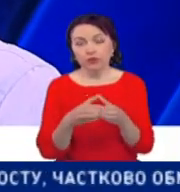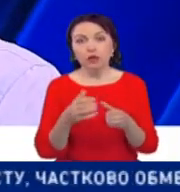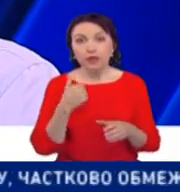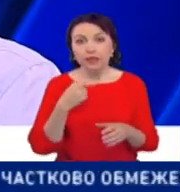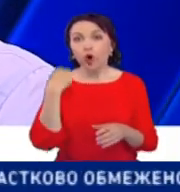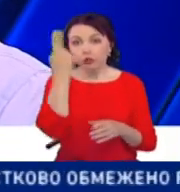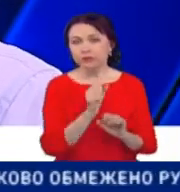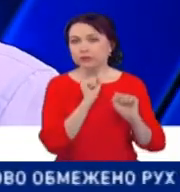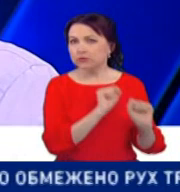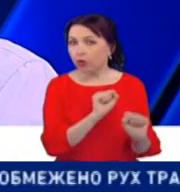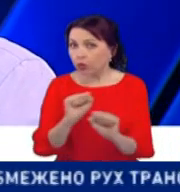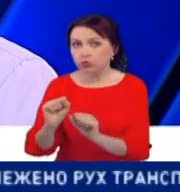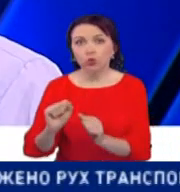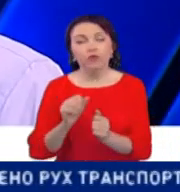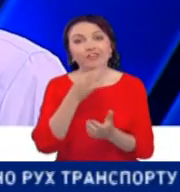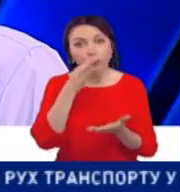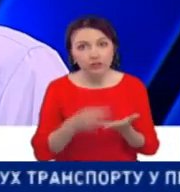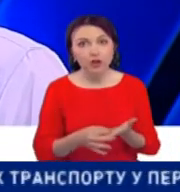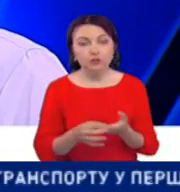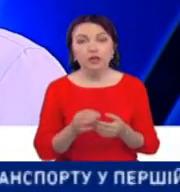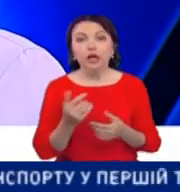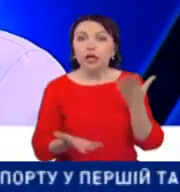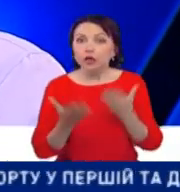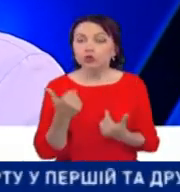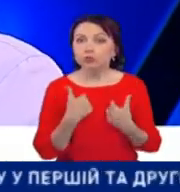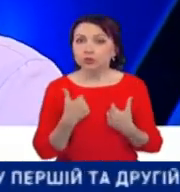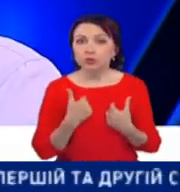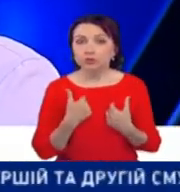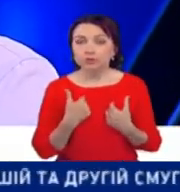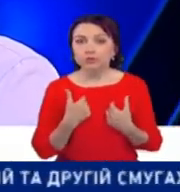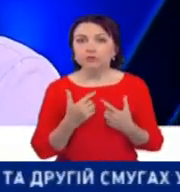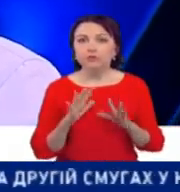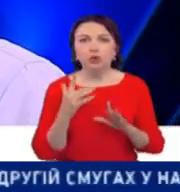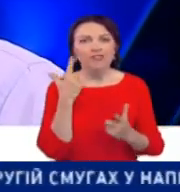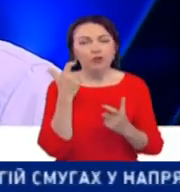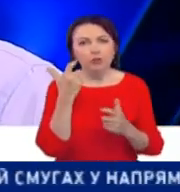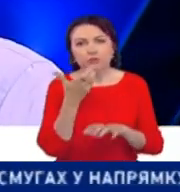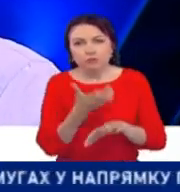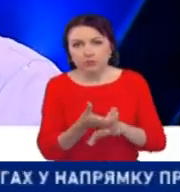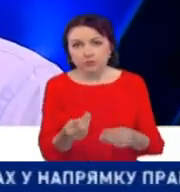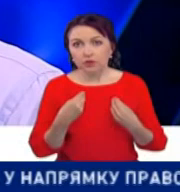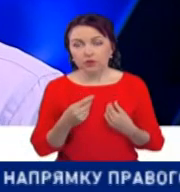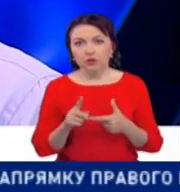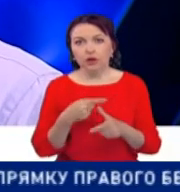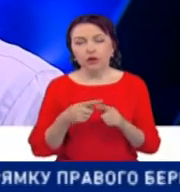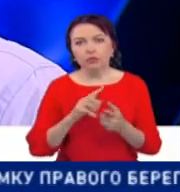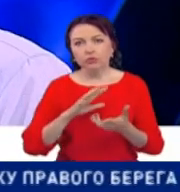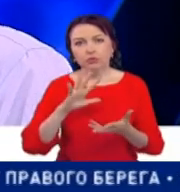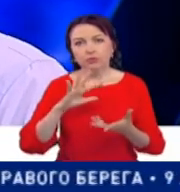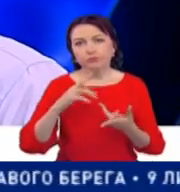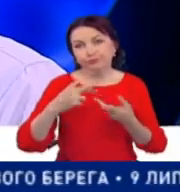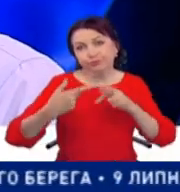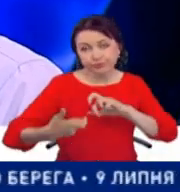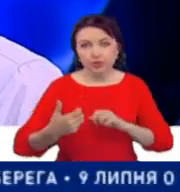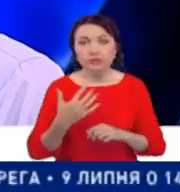особисто за кожного з них несу відповідальність. І тому, якщо мені некоректно подали інформацію, чи її ісказили, то це